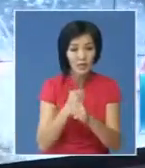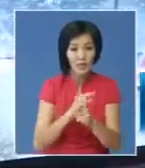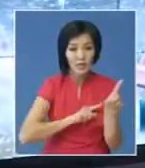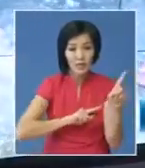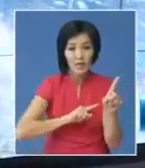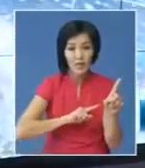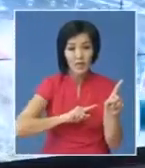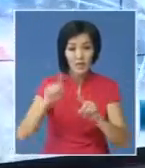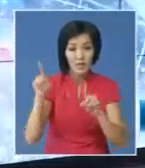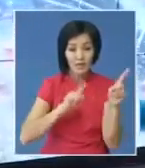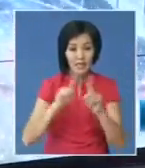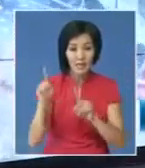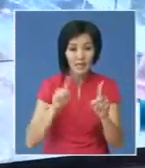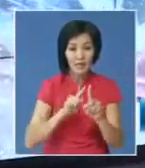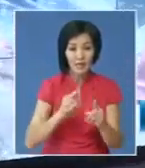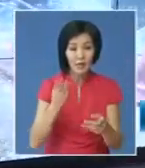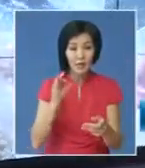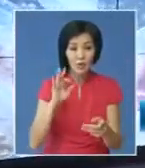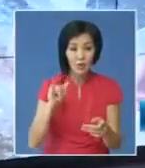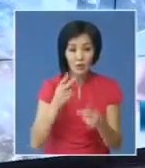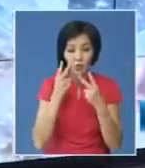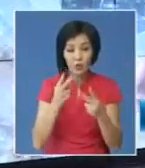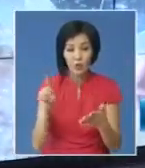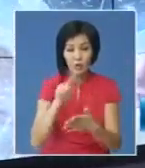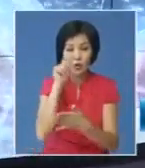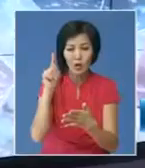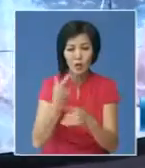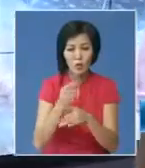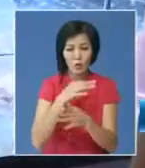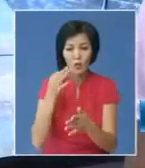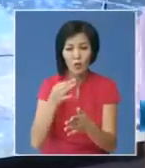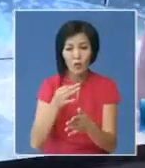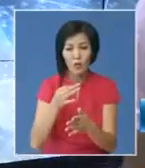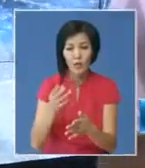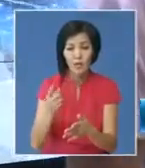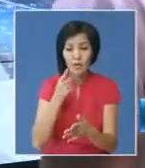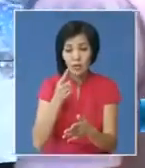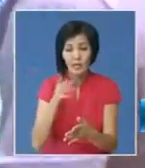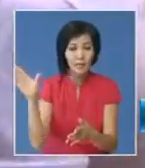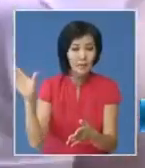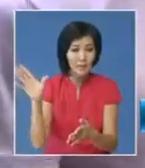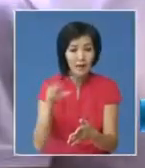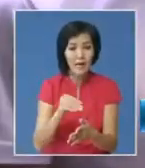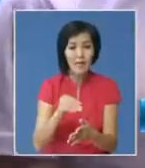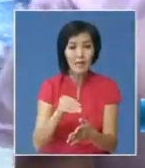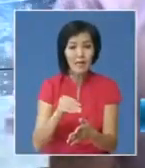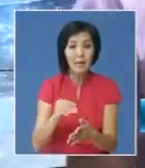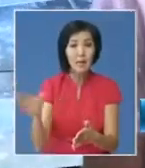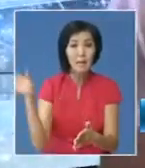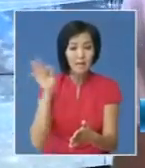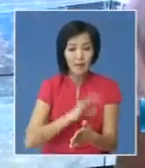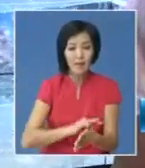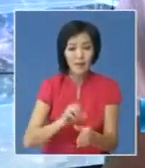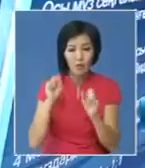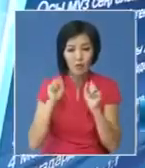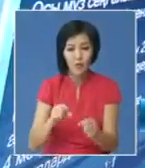көрсетілді. Біз оларға жаңа құрал жабдықтар жайлы көптеген сұрақтар қойдық. Олар бізге жақында оның бәрі іске асырылатынын, біз пайдалана алатынымызды